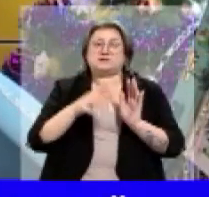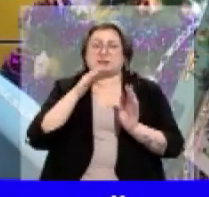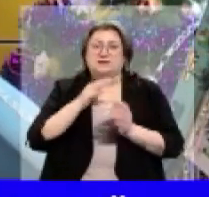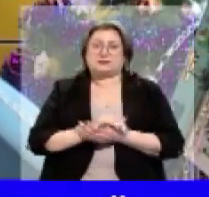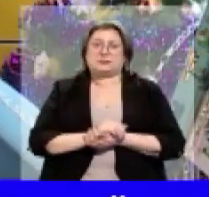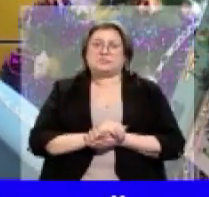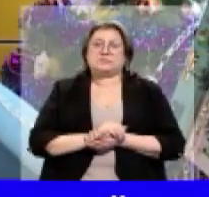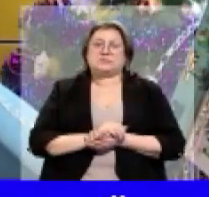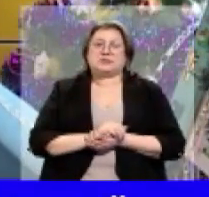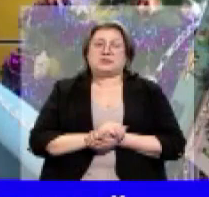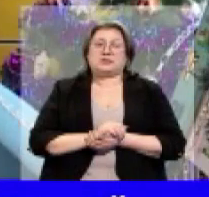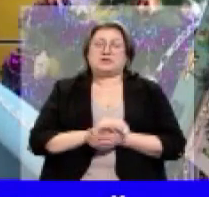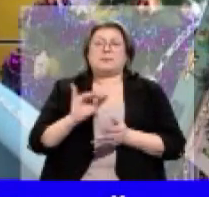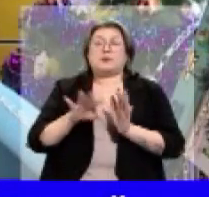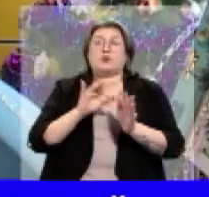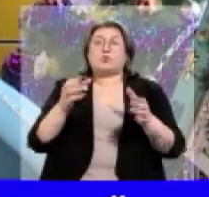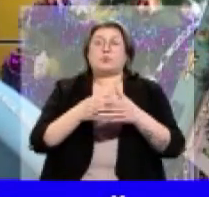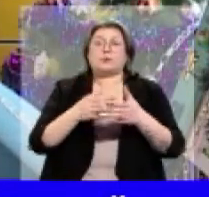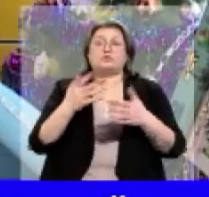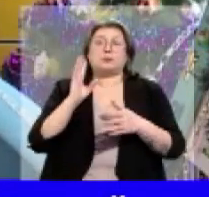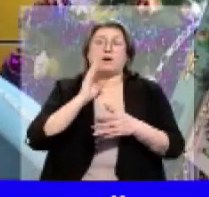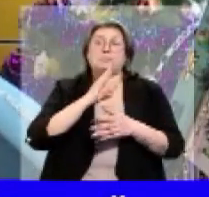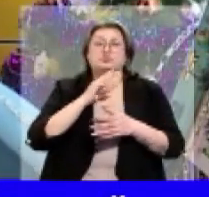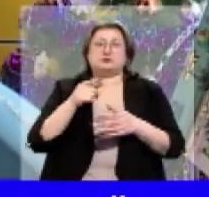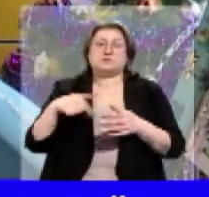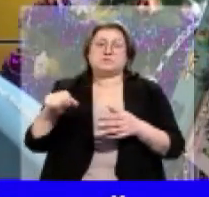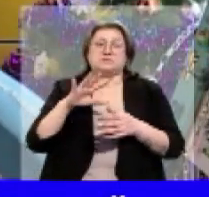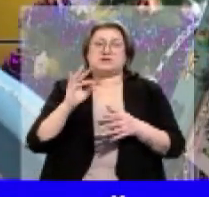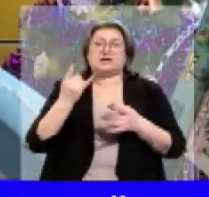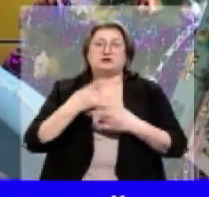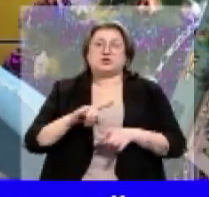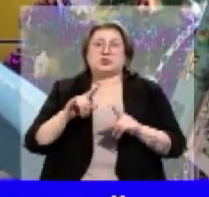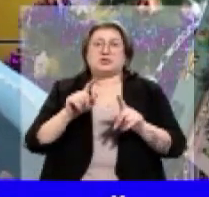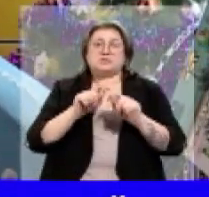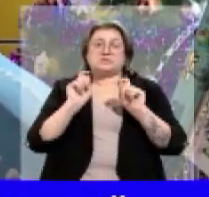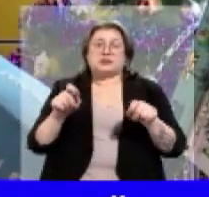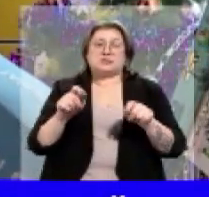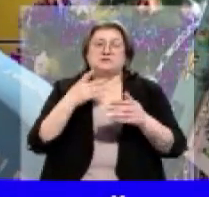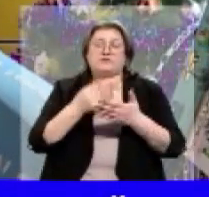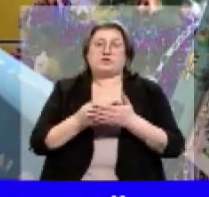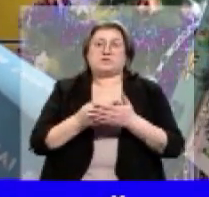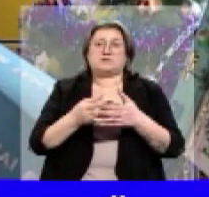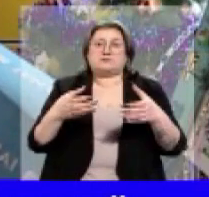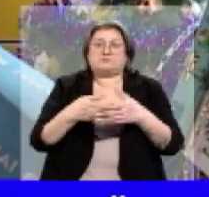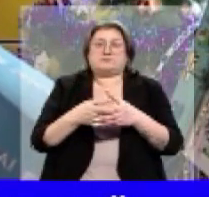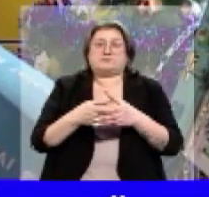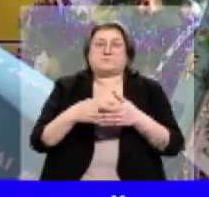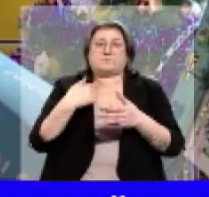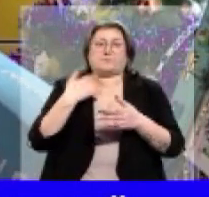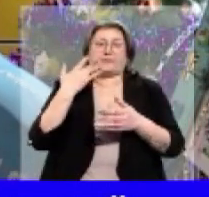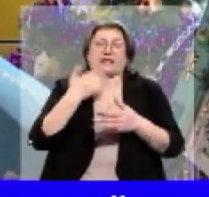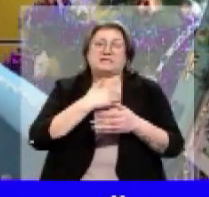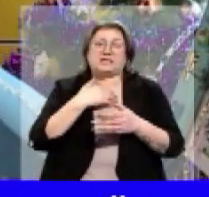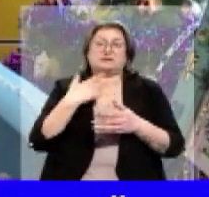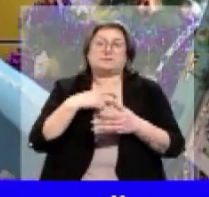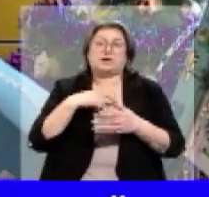сидит. И получается, группа уже мамочек у нас с рождения уже создана, уже свой как костяк. И мы всегда